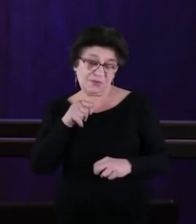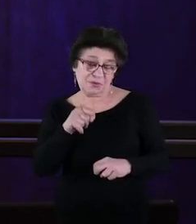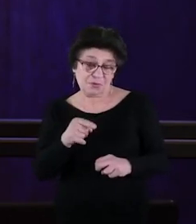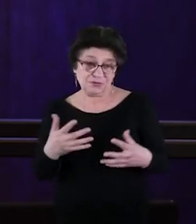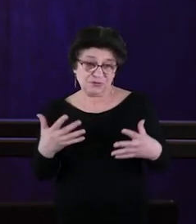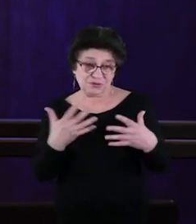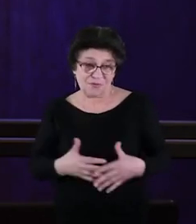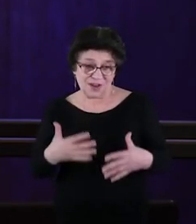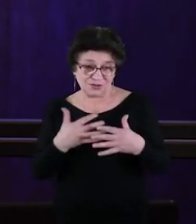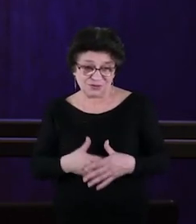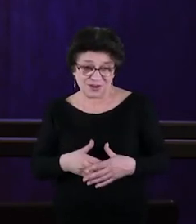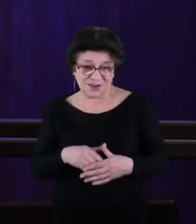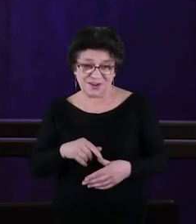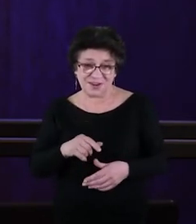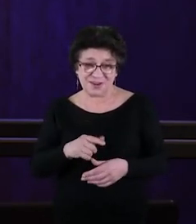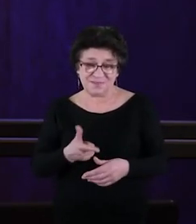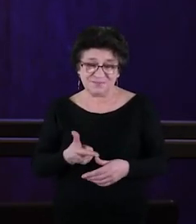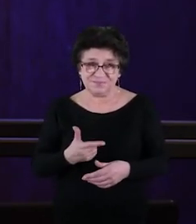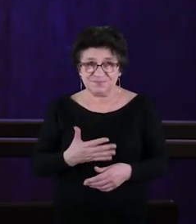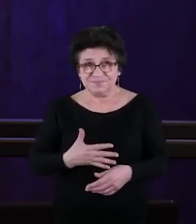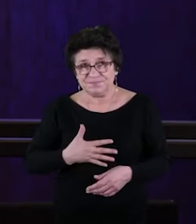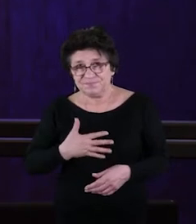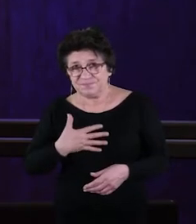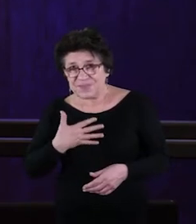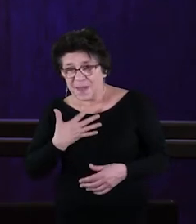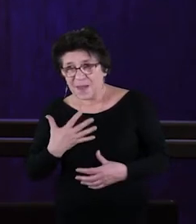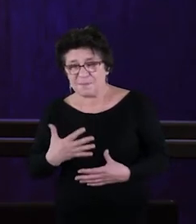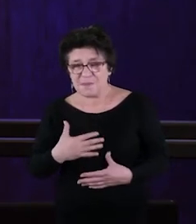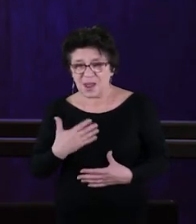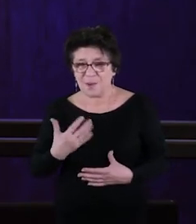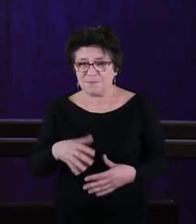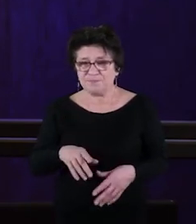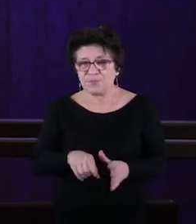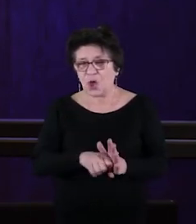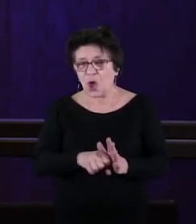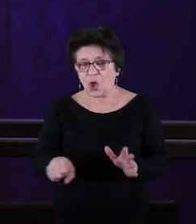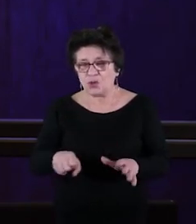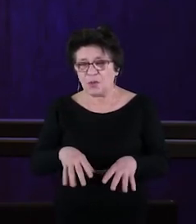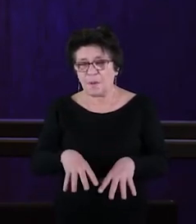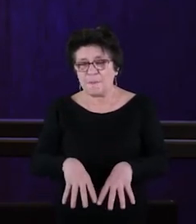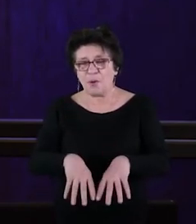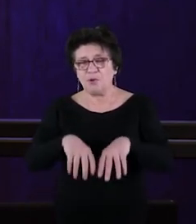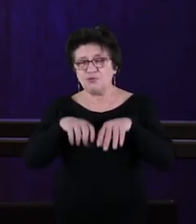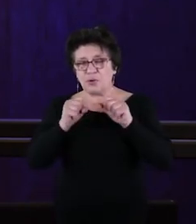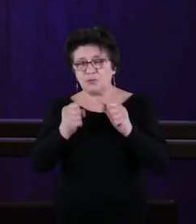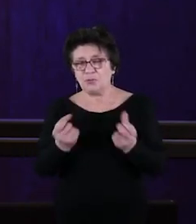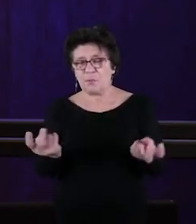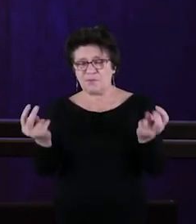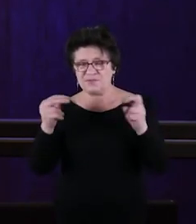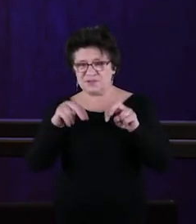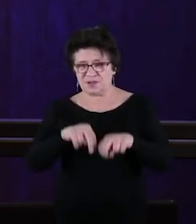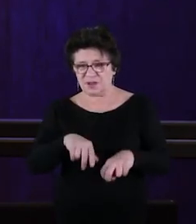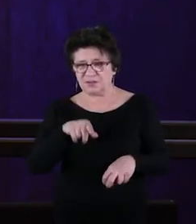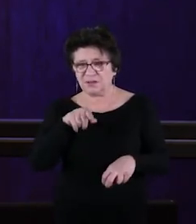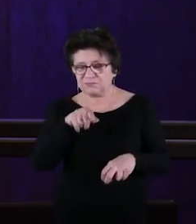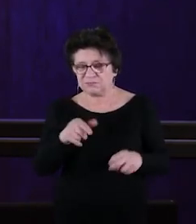który wielkie jakby emocje od początku powstania i naprawdę